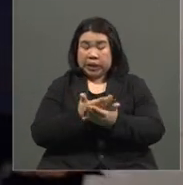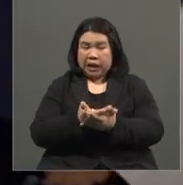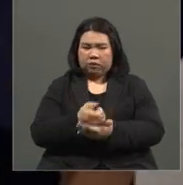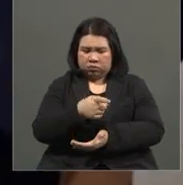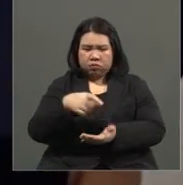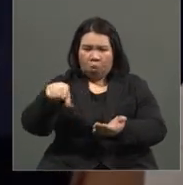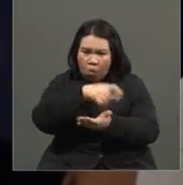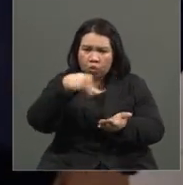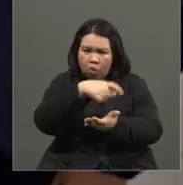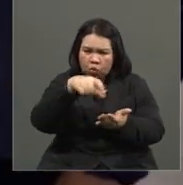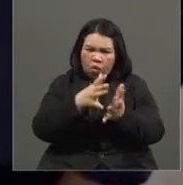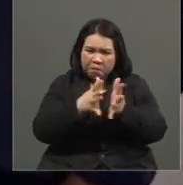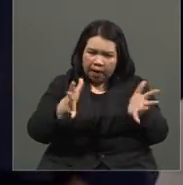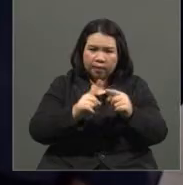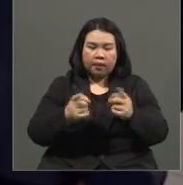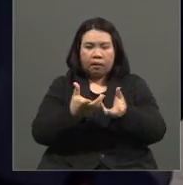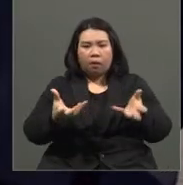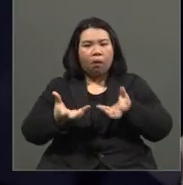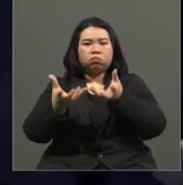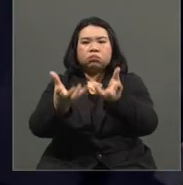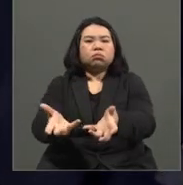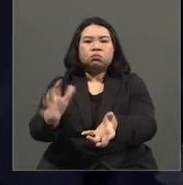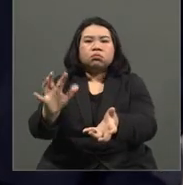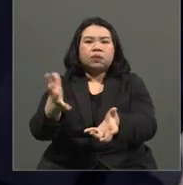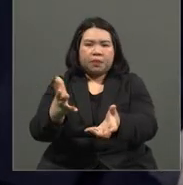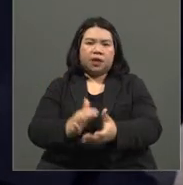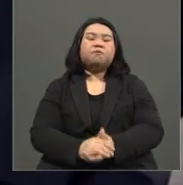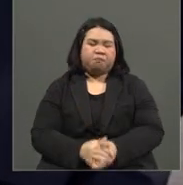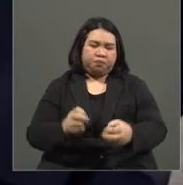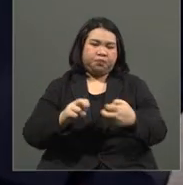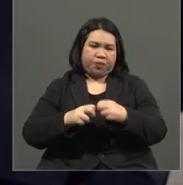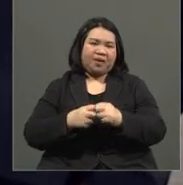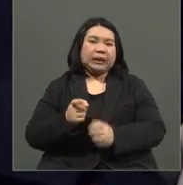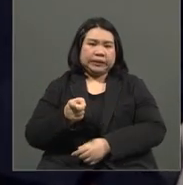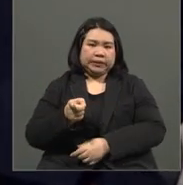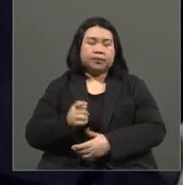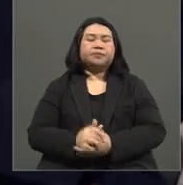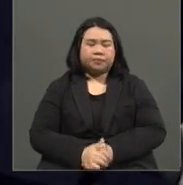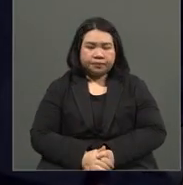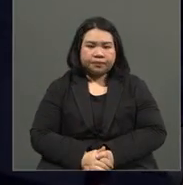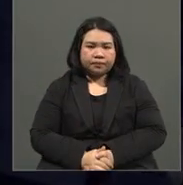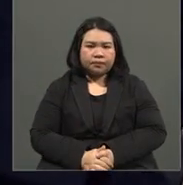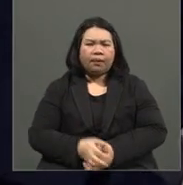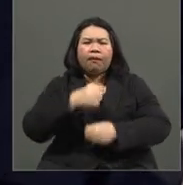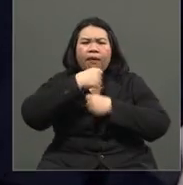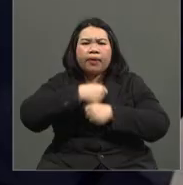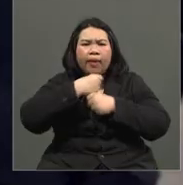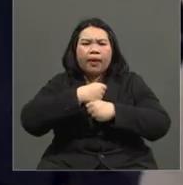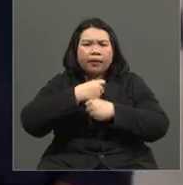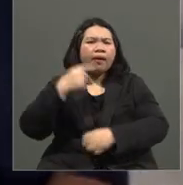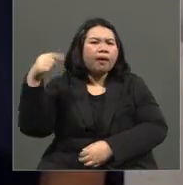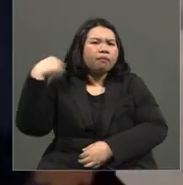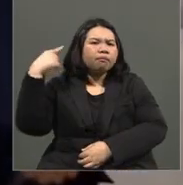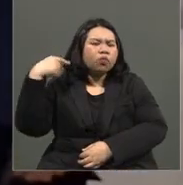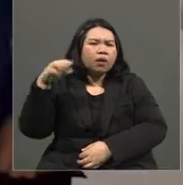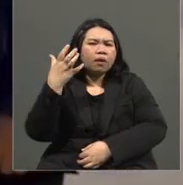ไม่มีการจัดส่งสิ่งของตามที่เราสั่งซื้อไปอันนี้แหละคือประเด็นสำคัญโดยเฉพาะอาม่าผู้เสียหายรายแรกที่ออกมา